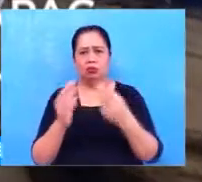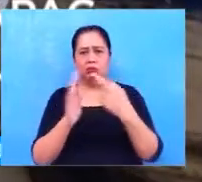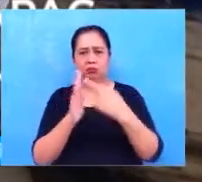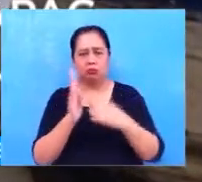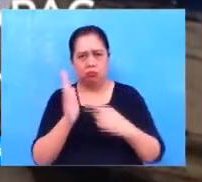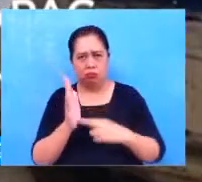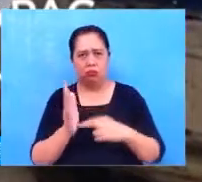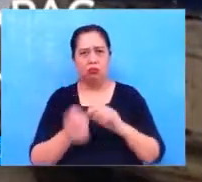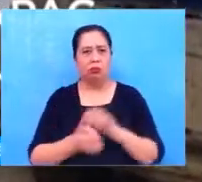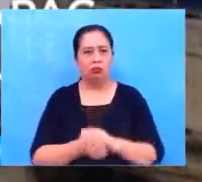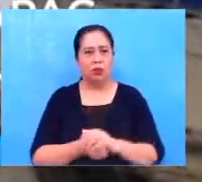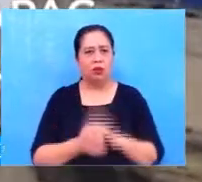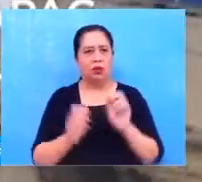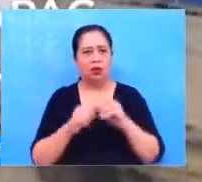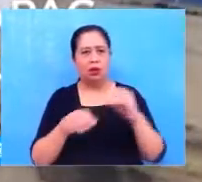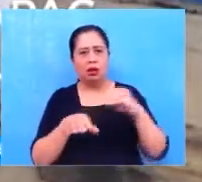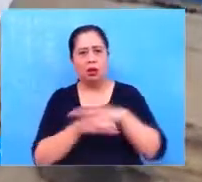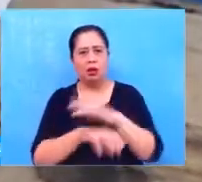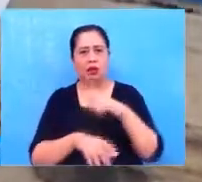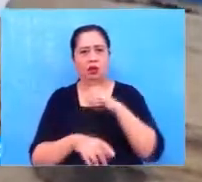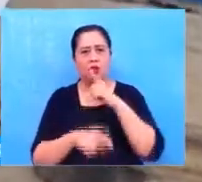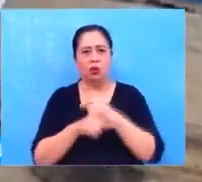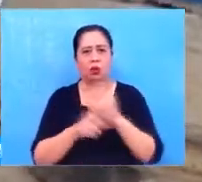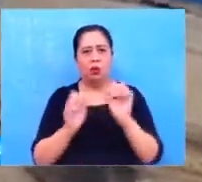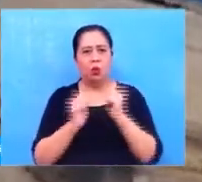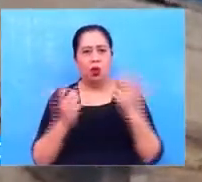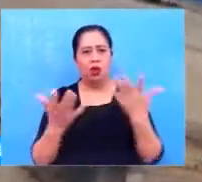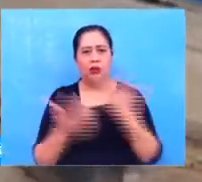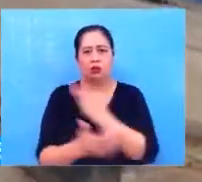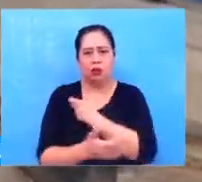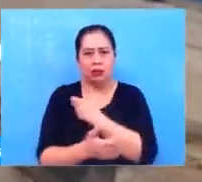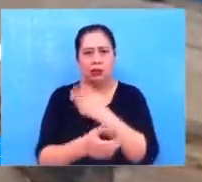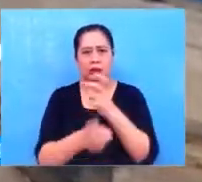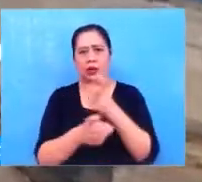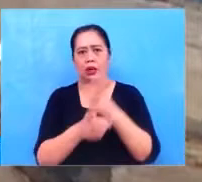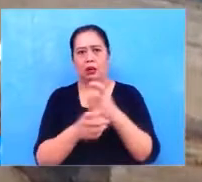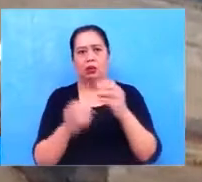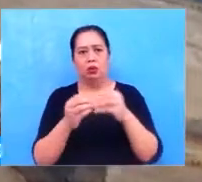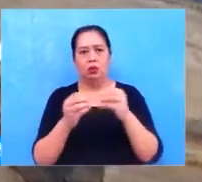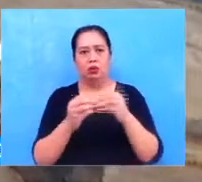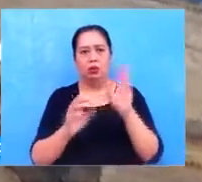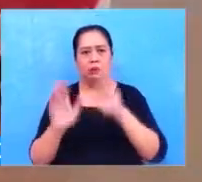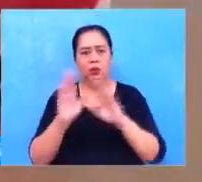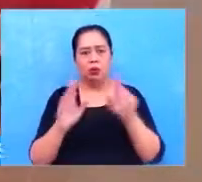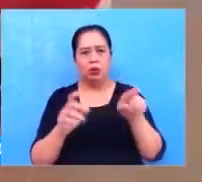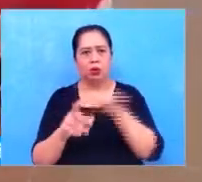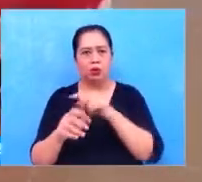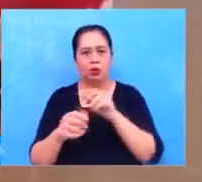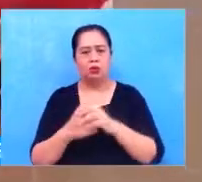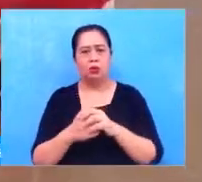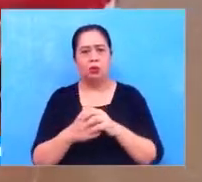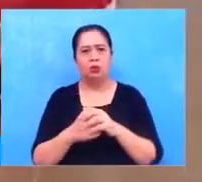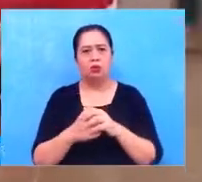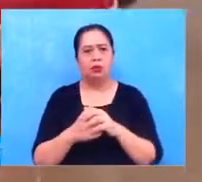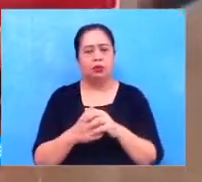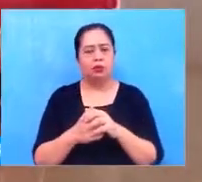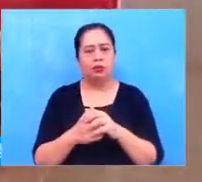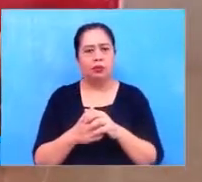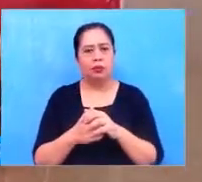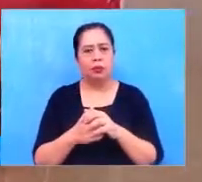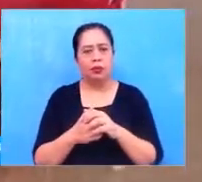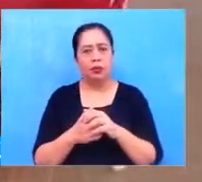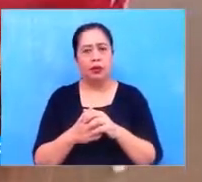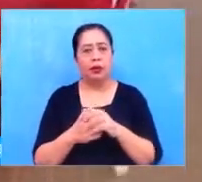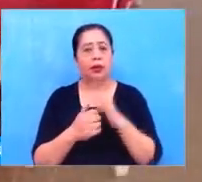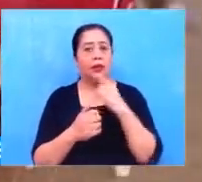nga dili ka lakawang walay vaksin, kay mas daghan pa yun ang wala magpapaksin sa pagkakaroon. Ayon naman sa